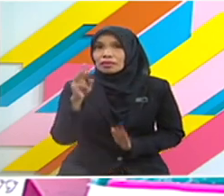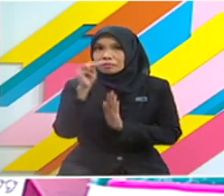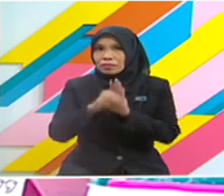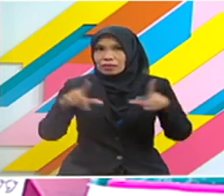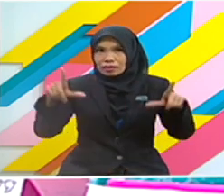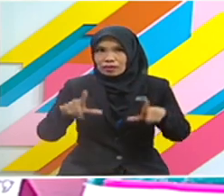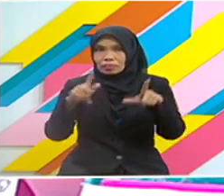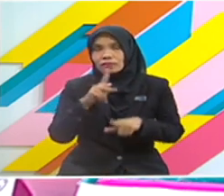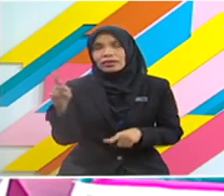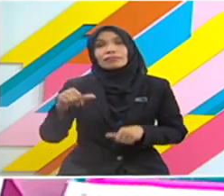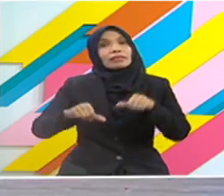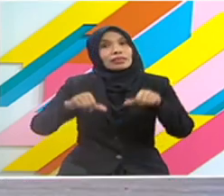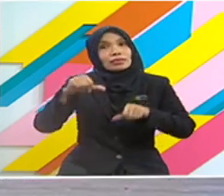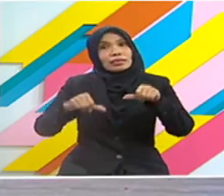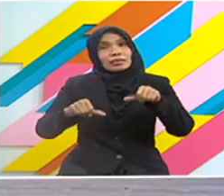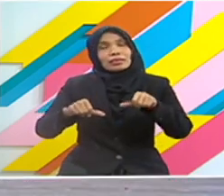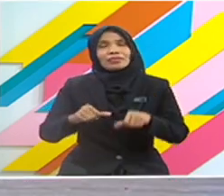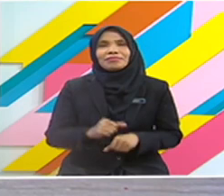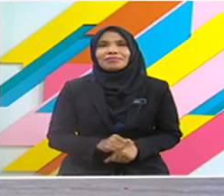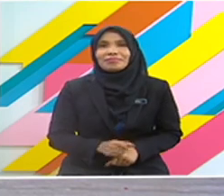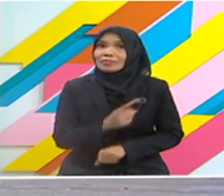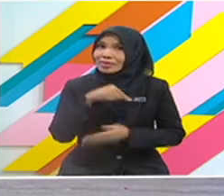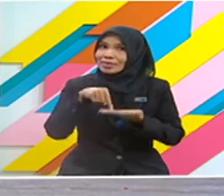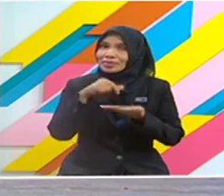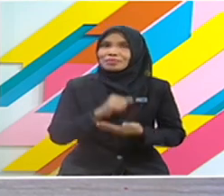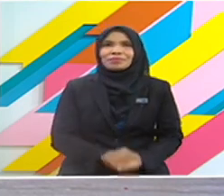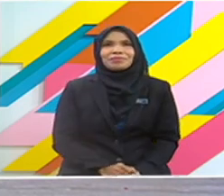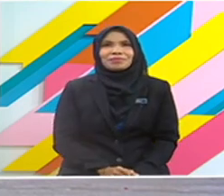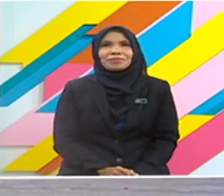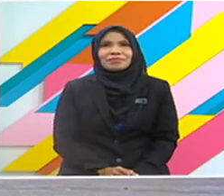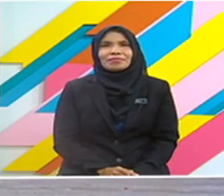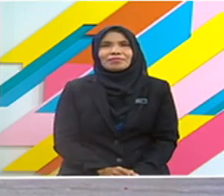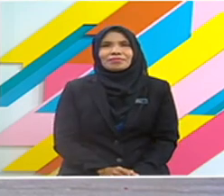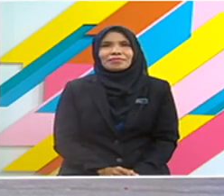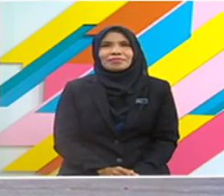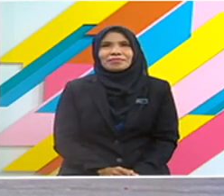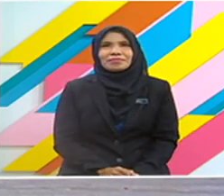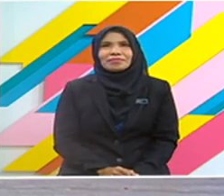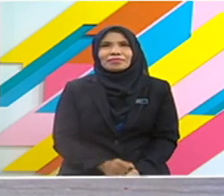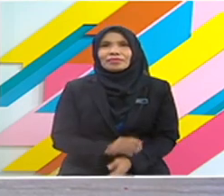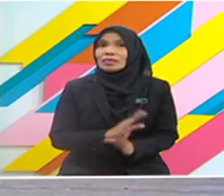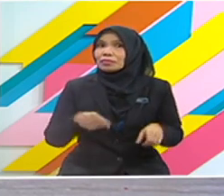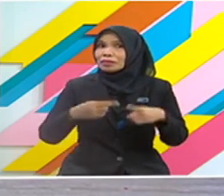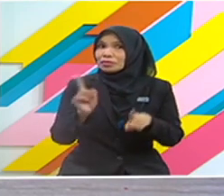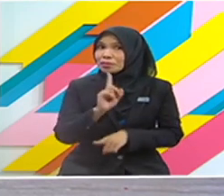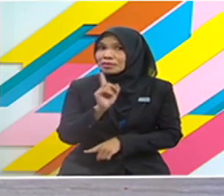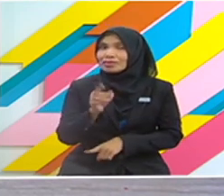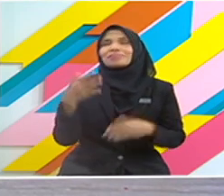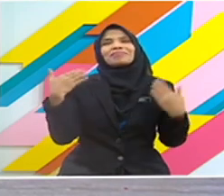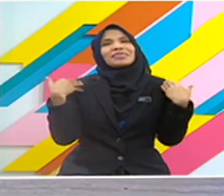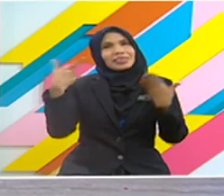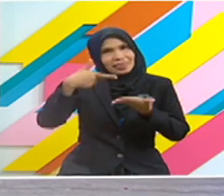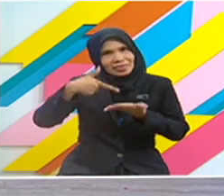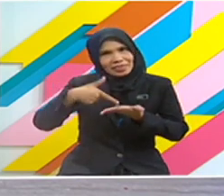dapat markah cemerlang. Betul tak, Cikgu? Ya, betul. Okey, adik-adik, jangan ke mana-mana. Selepas ni kita nak sambung lagi